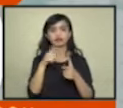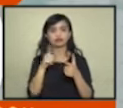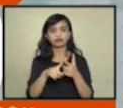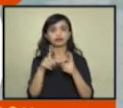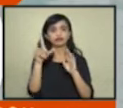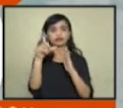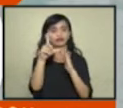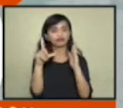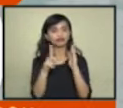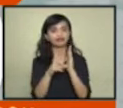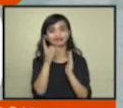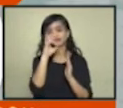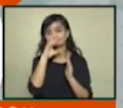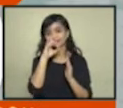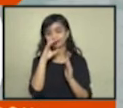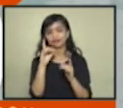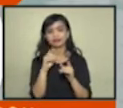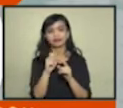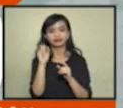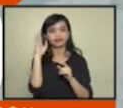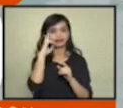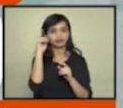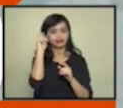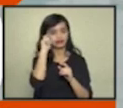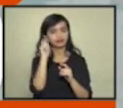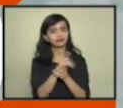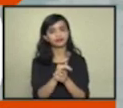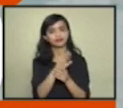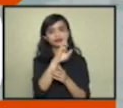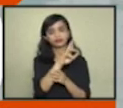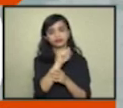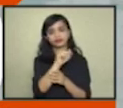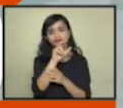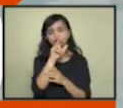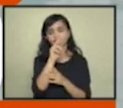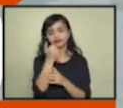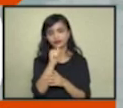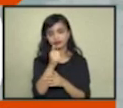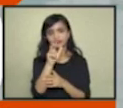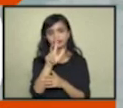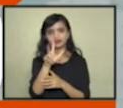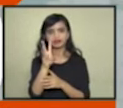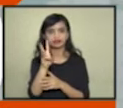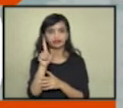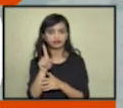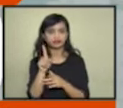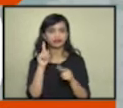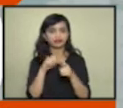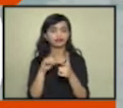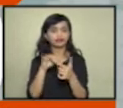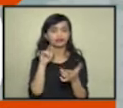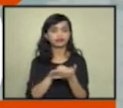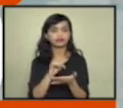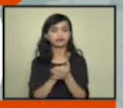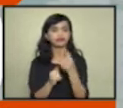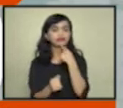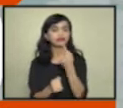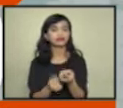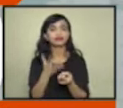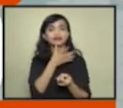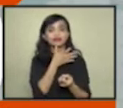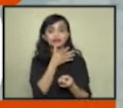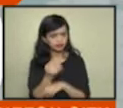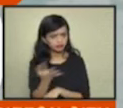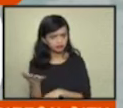batas kasambahay sa Rafi sa RA 10361, actually ang separation pay na sinasabi para kay nanay bilang